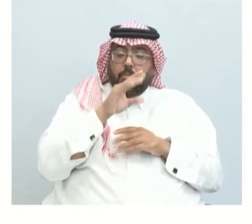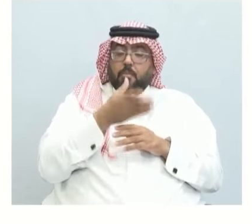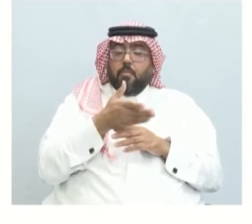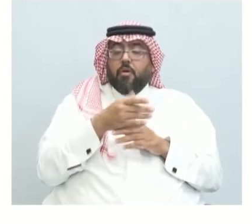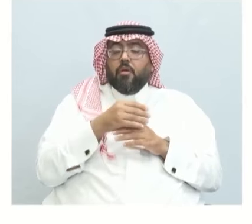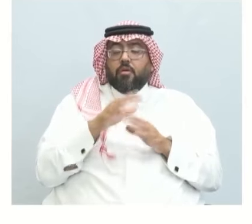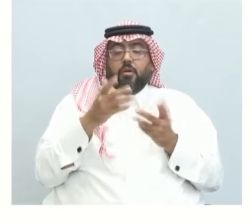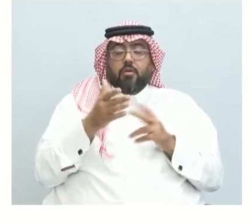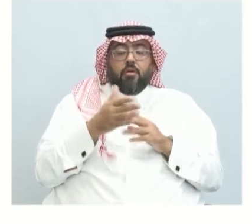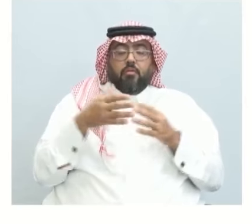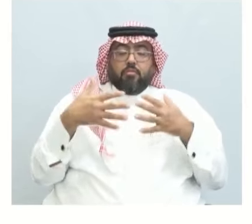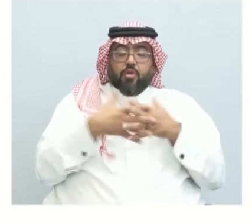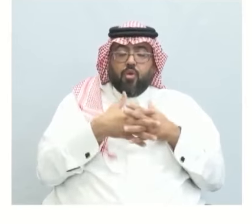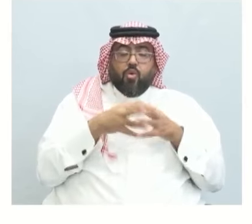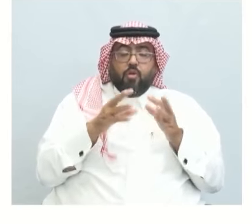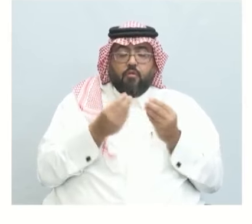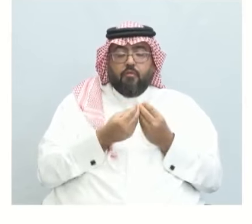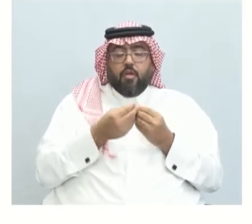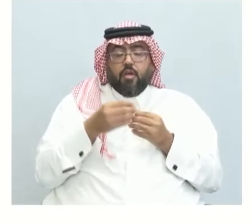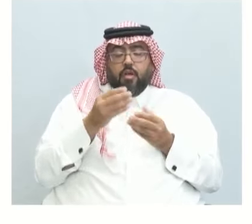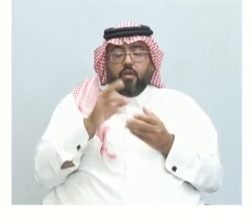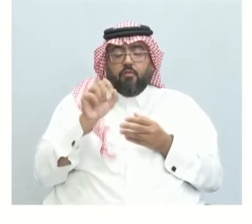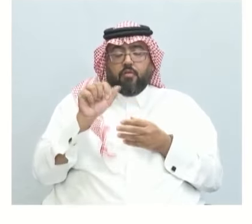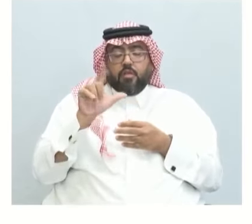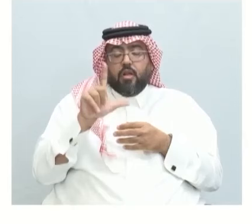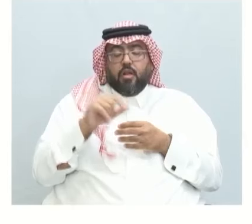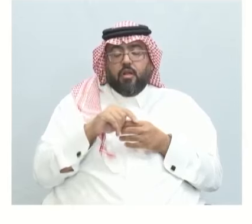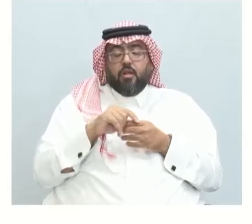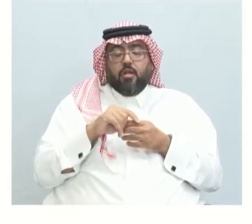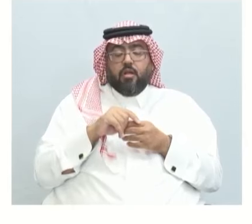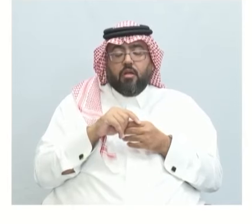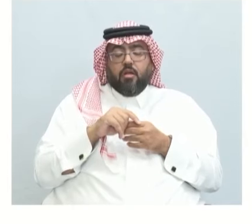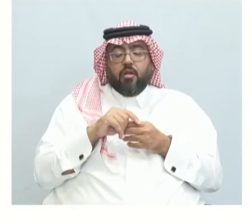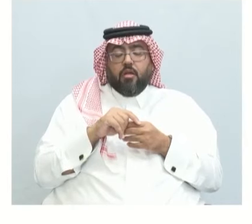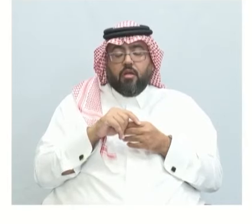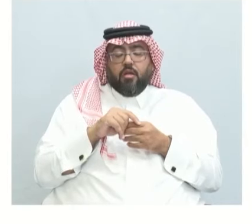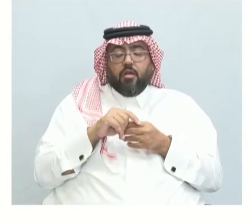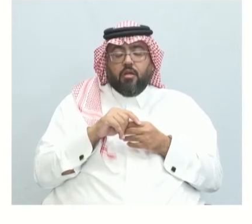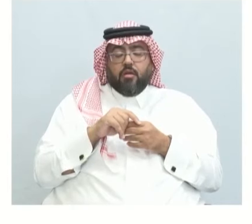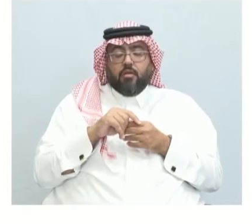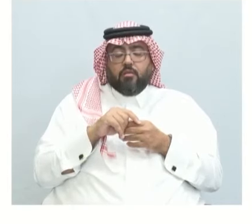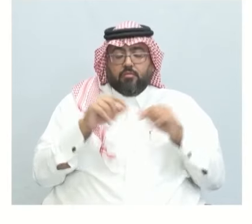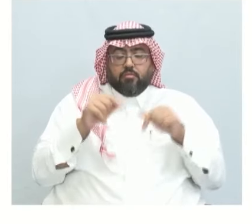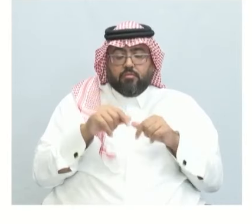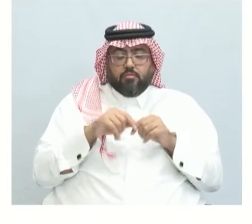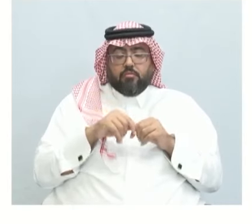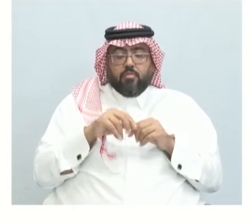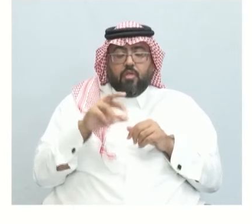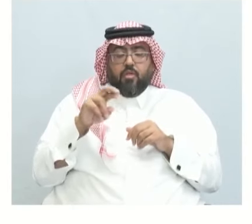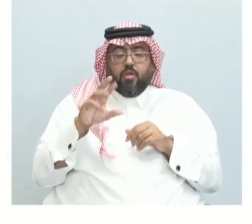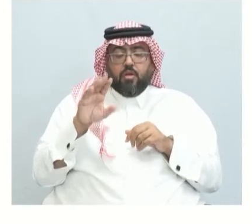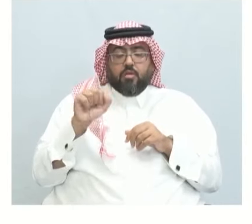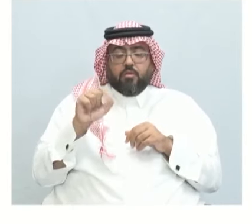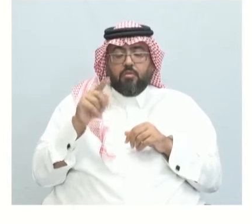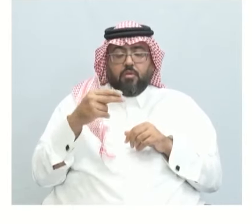في تقلبات ايضا فصول فصل الصيف فصل الشتاء هنا يقول ذو الاصبع